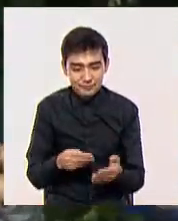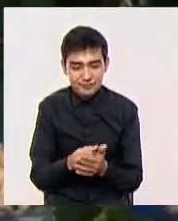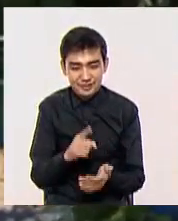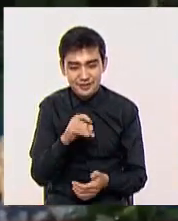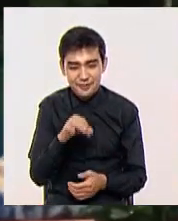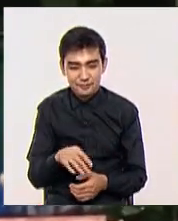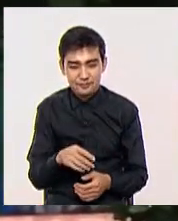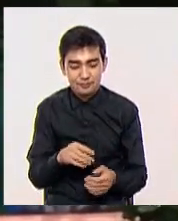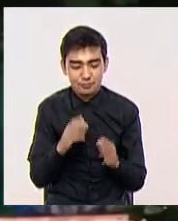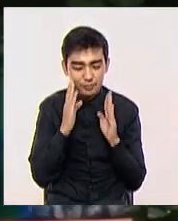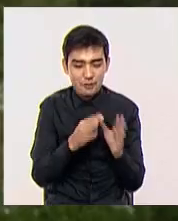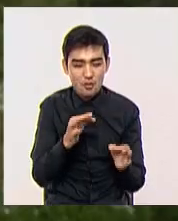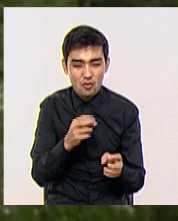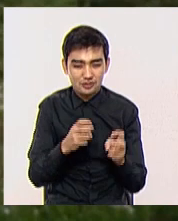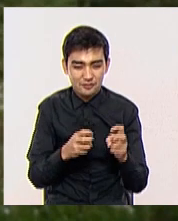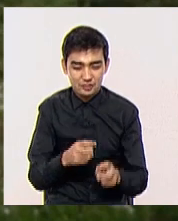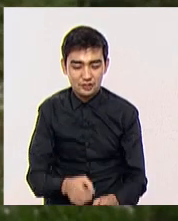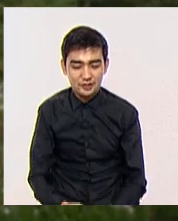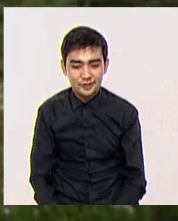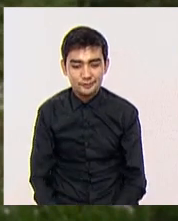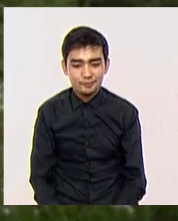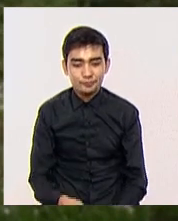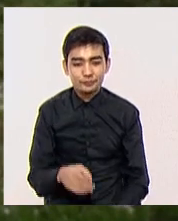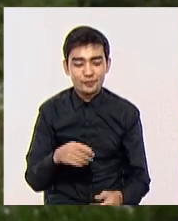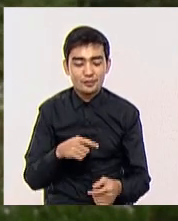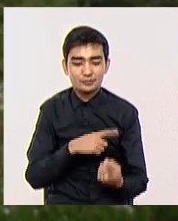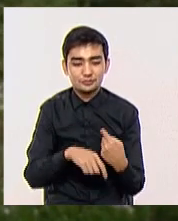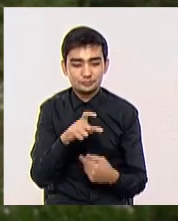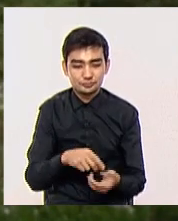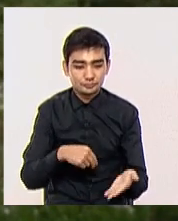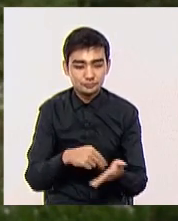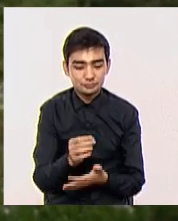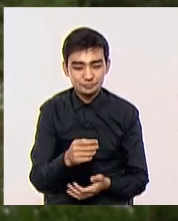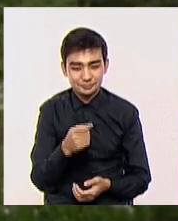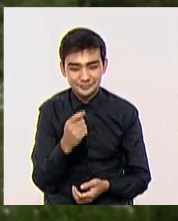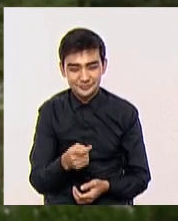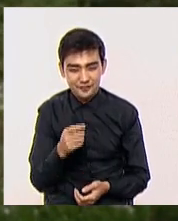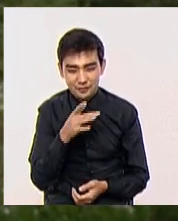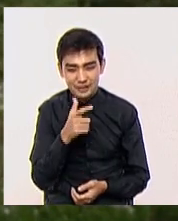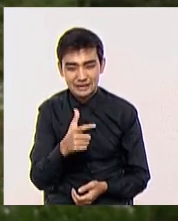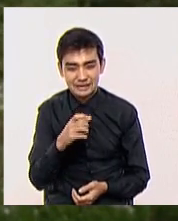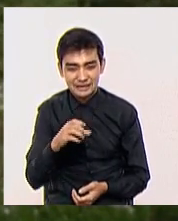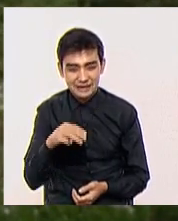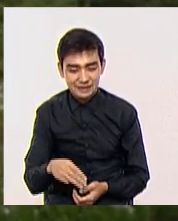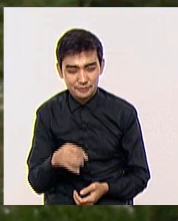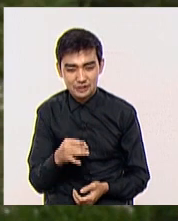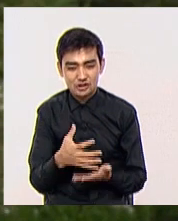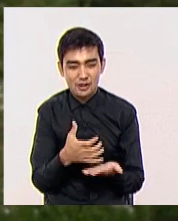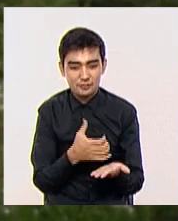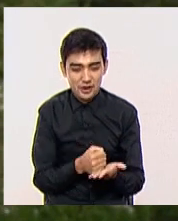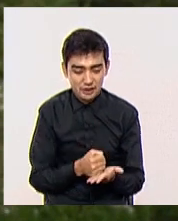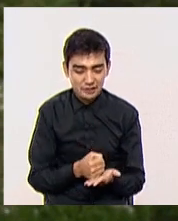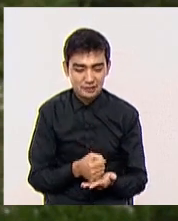напрямую сельхозтоваропроизводителям. Предприниматель закупает в низкий сезон там ГСМ,